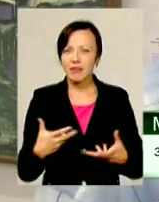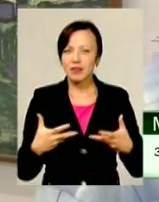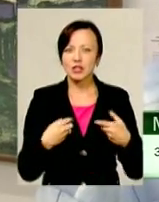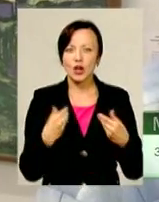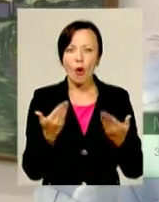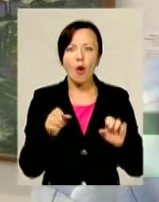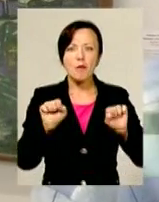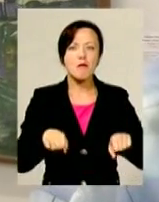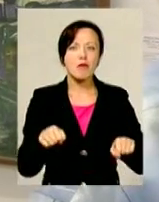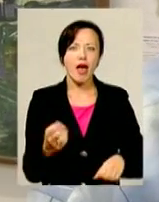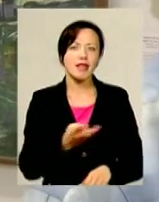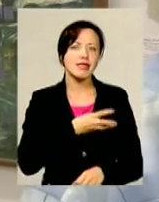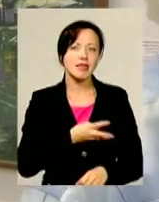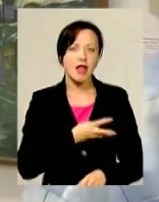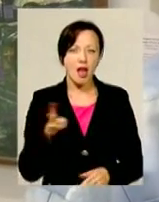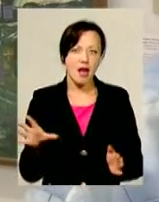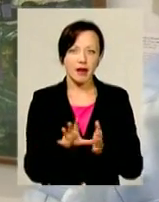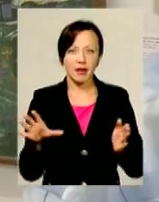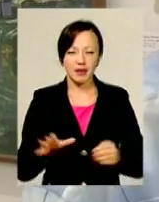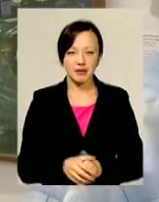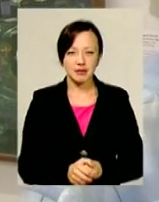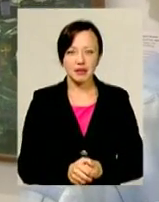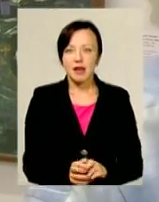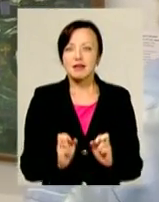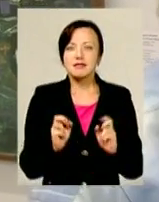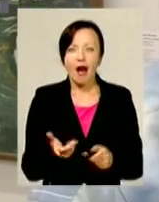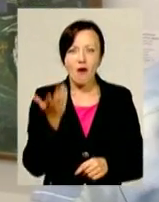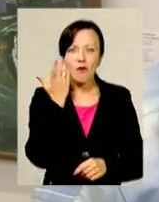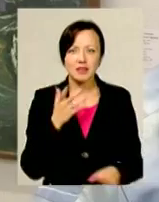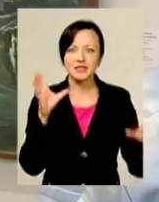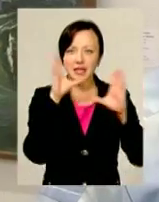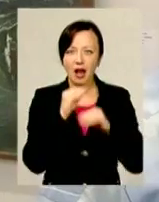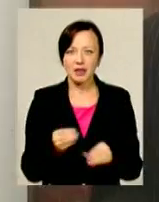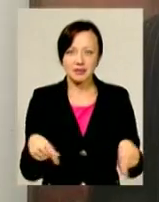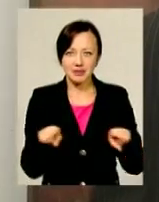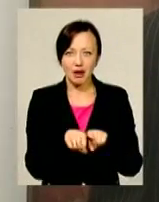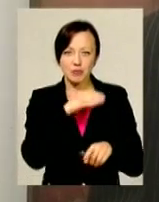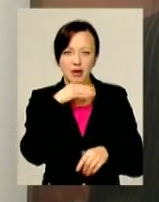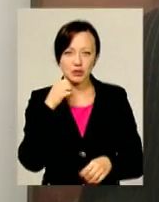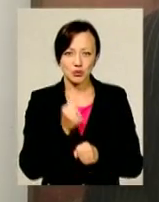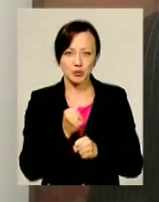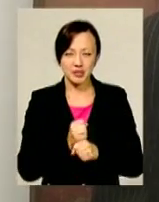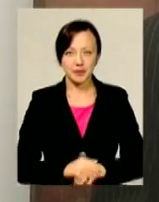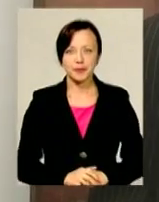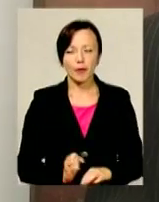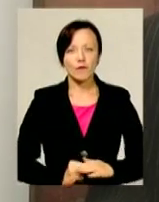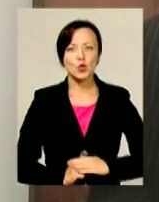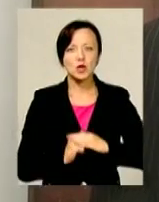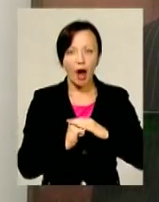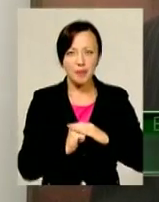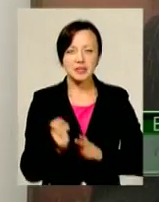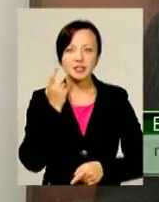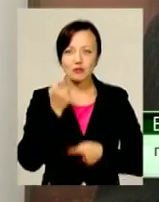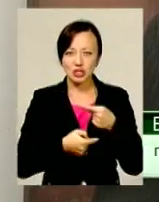потенція, його енергія. Як і коли він встигає стільки зробити. Фундамент, ґрунт його